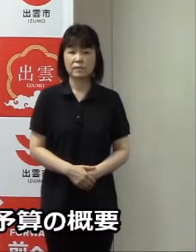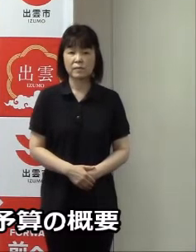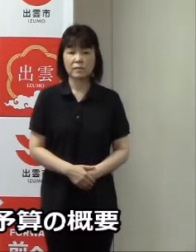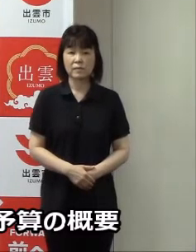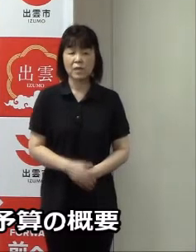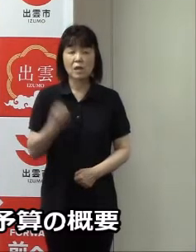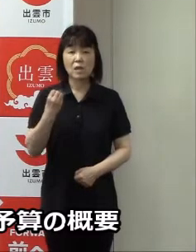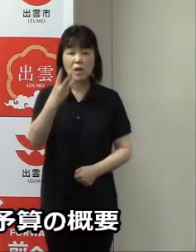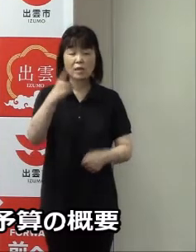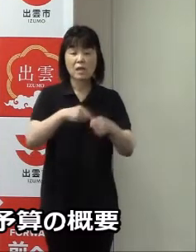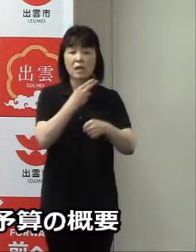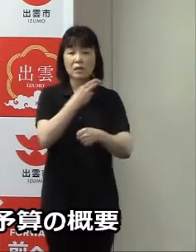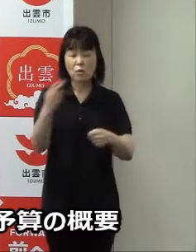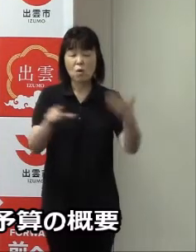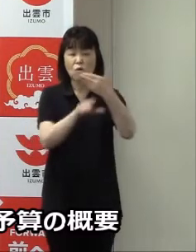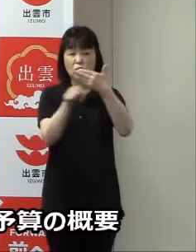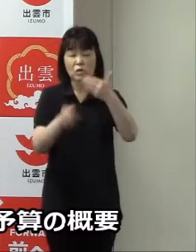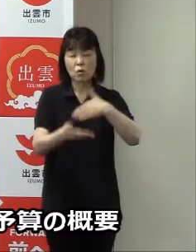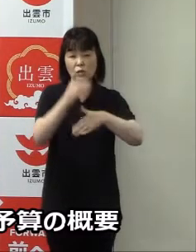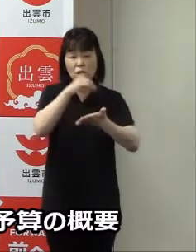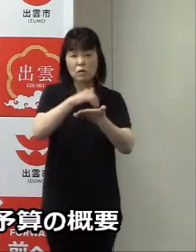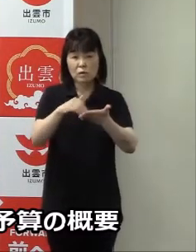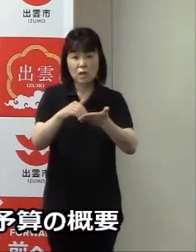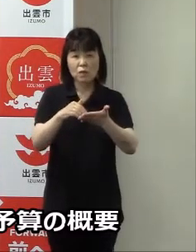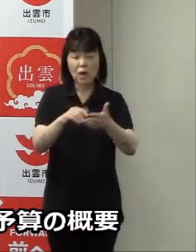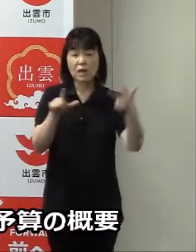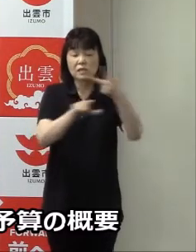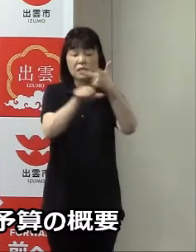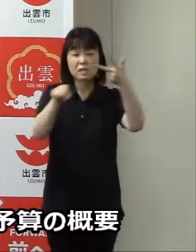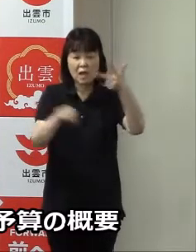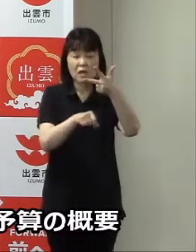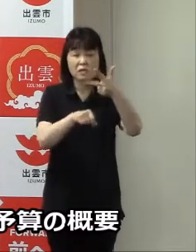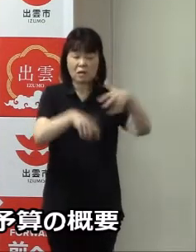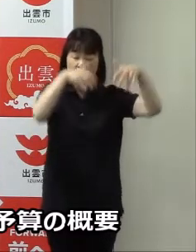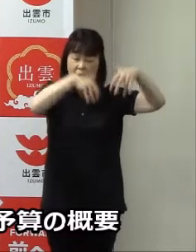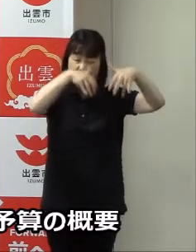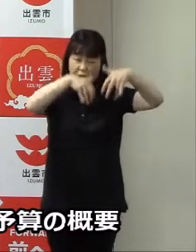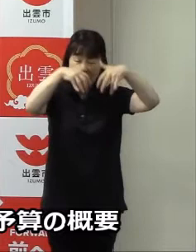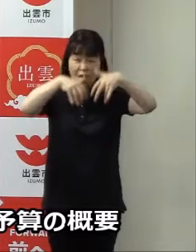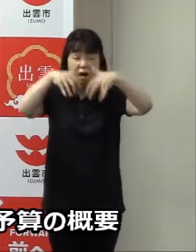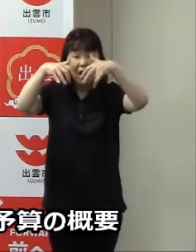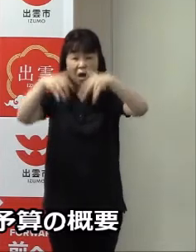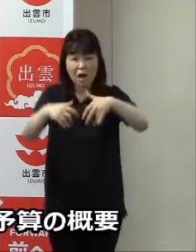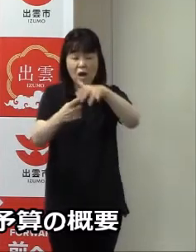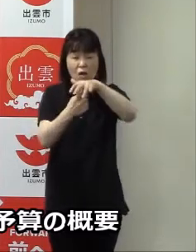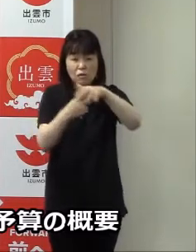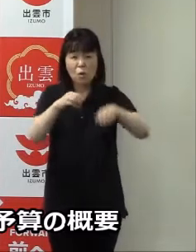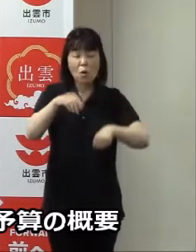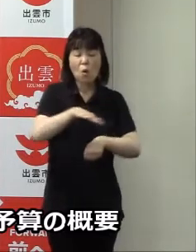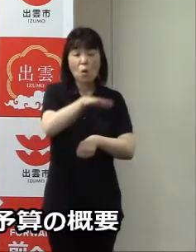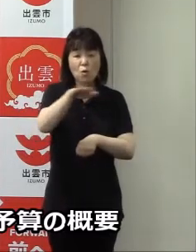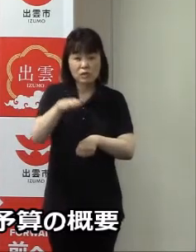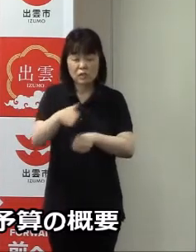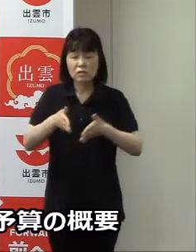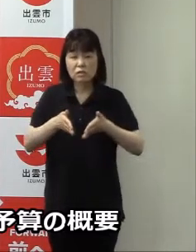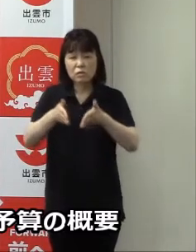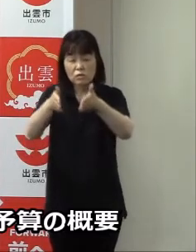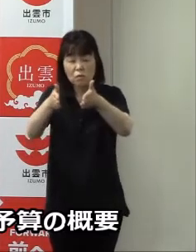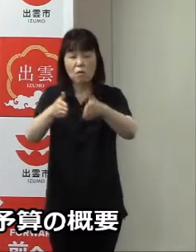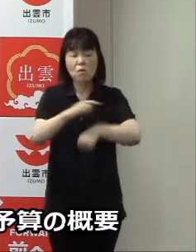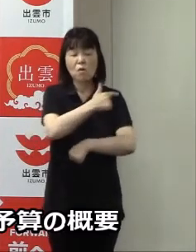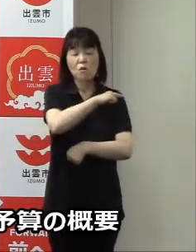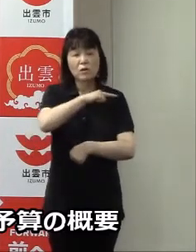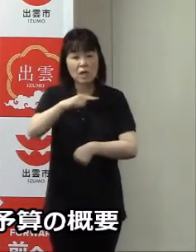令和3年度9月補正予算は7月大雨災害による農地、農業用施設、林道、市道等